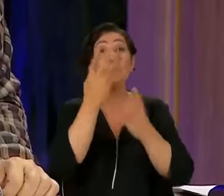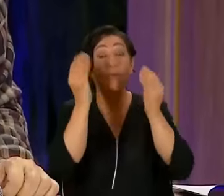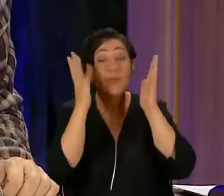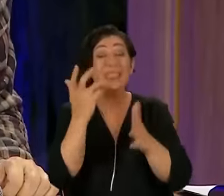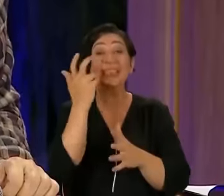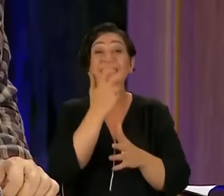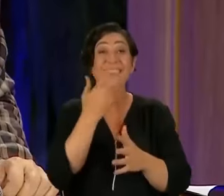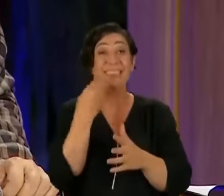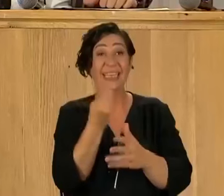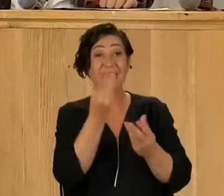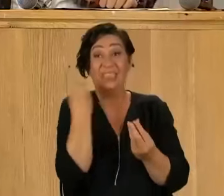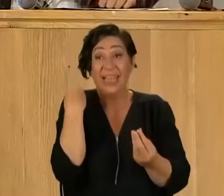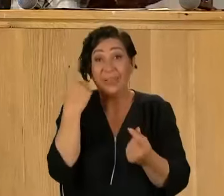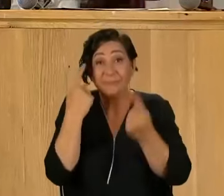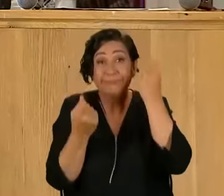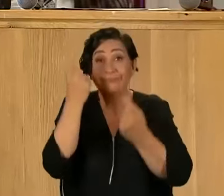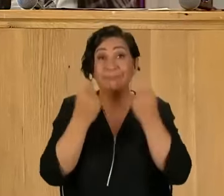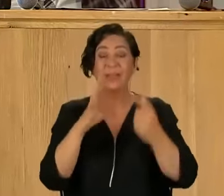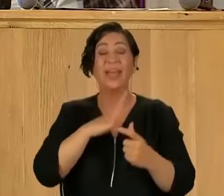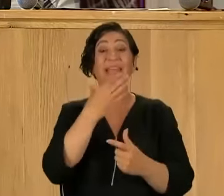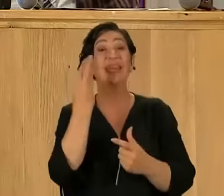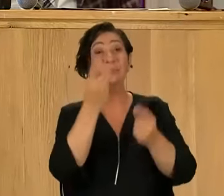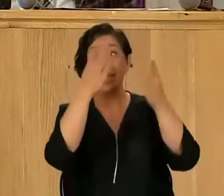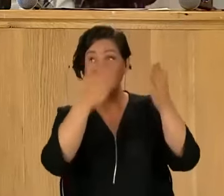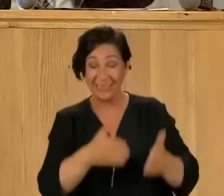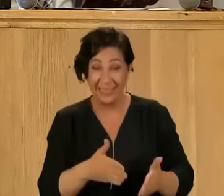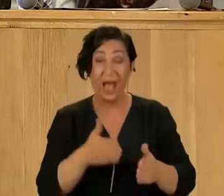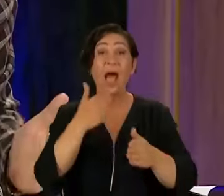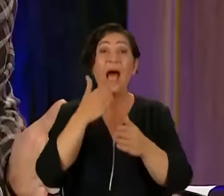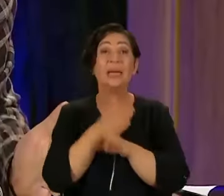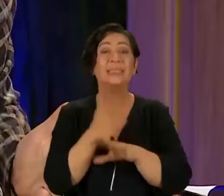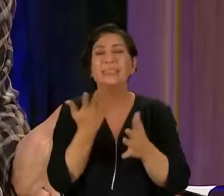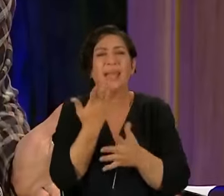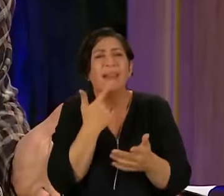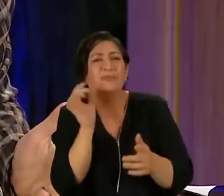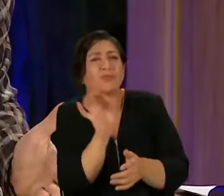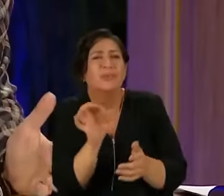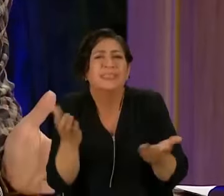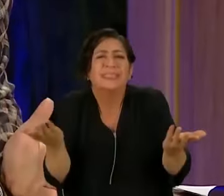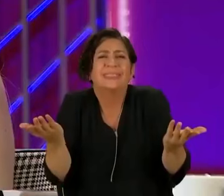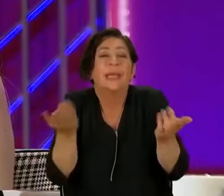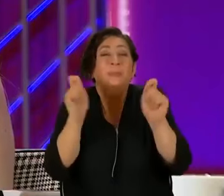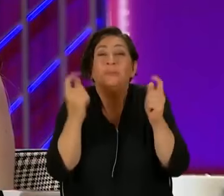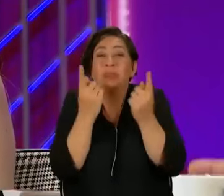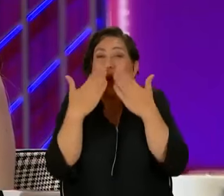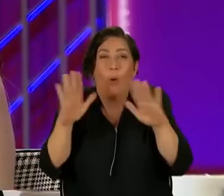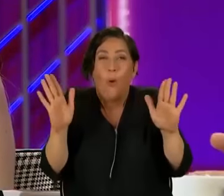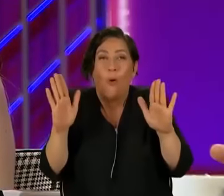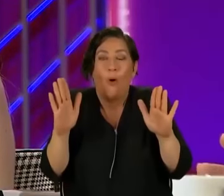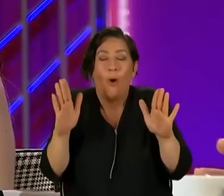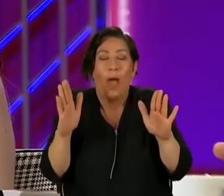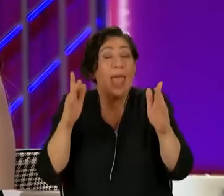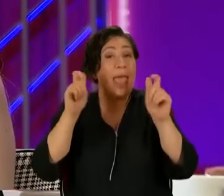genç, çoğu yeni şeyler yapıyorlar. Dolayısıyla genç bir insana aslında neyi sokacaksın yani? Yapılacak bir şey yok.